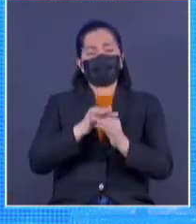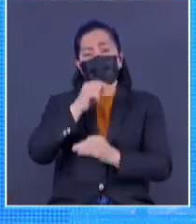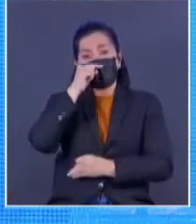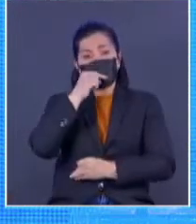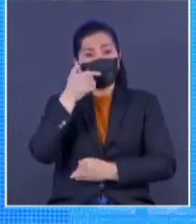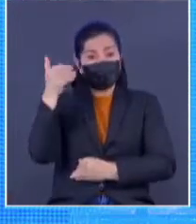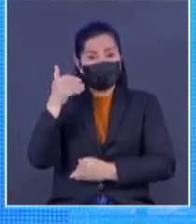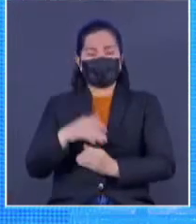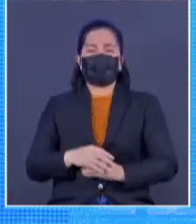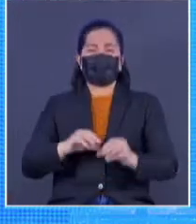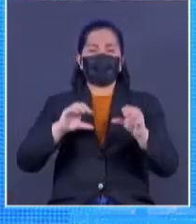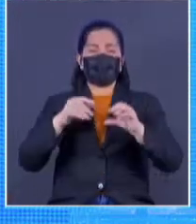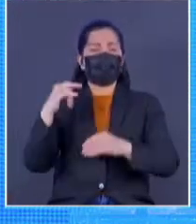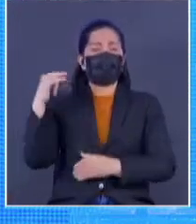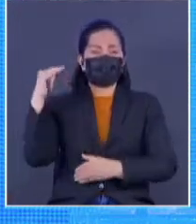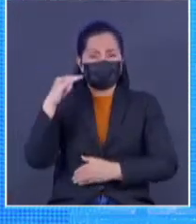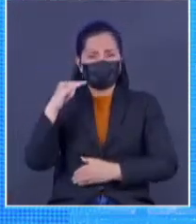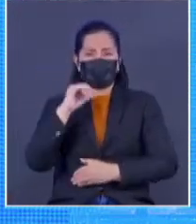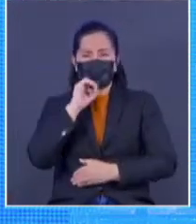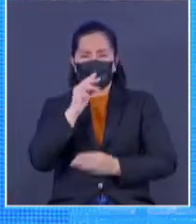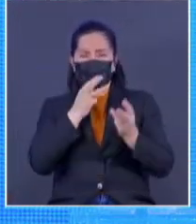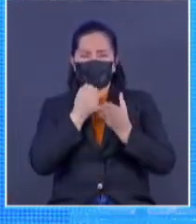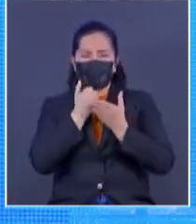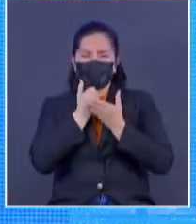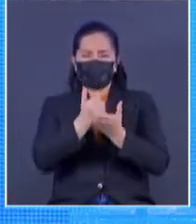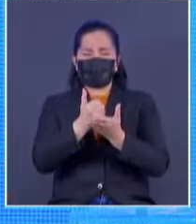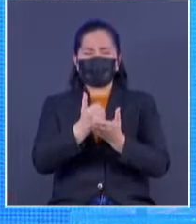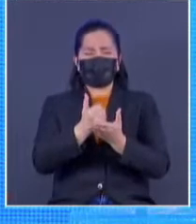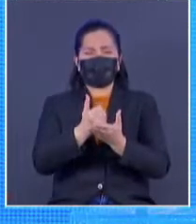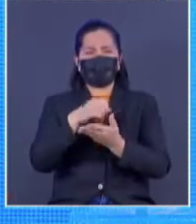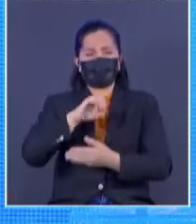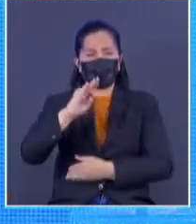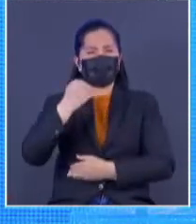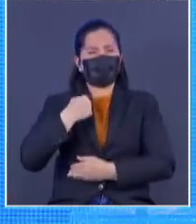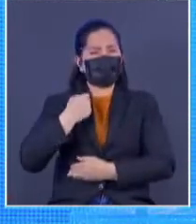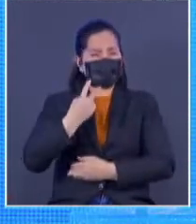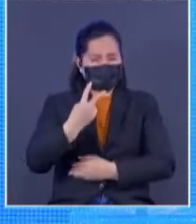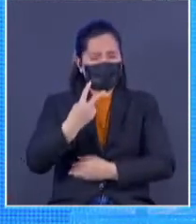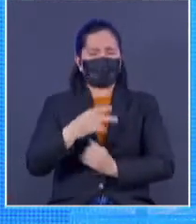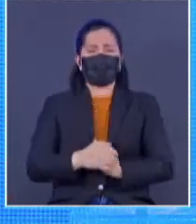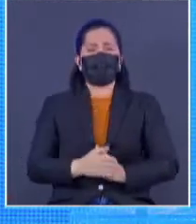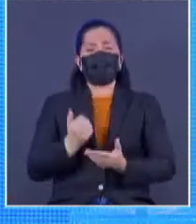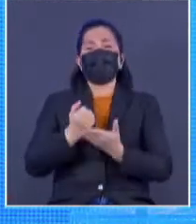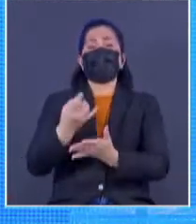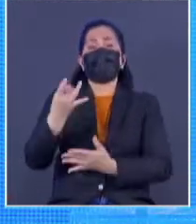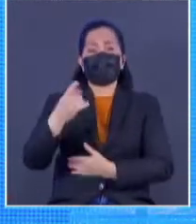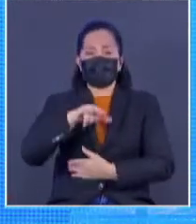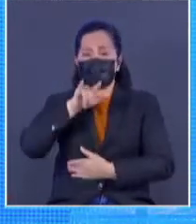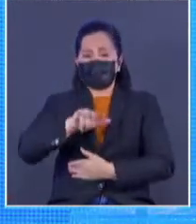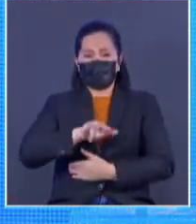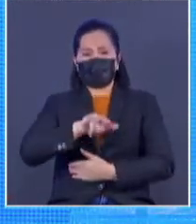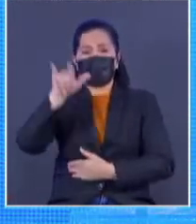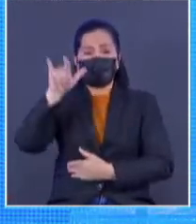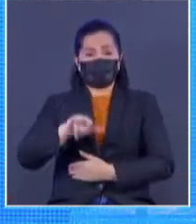ถึงวิทยุการบินครับก็ออกมาพูดถึงเรื่องของการให้ความช่วยเหลือโดยอ้อมผ่านทางบริษัททั้ง2บริษัทเนี่ยแหละครับไม่ว่าจะเป็นค่าการจอดการขึ้นลงต่าง